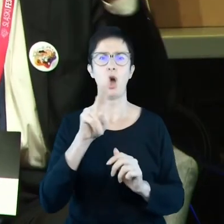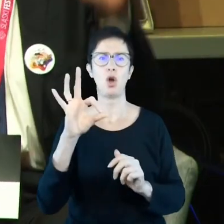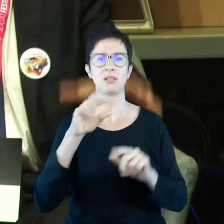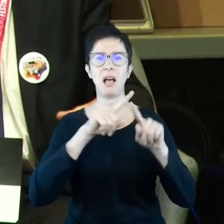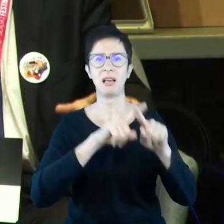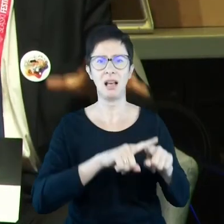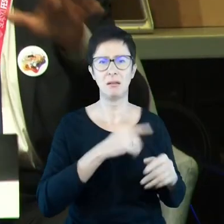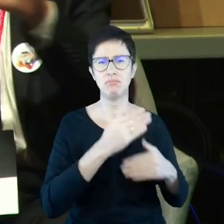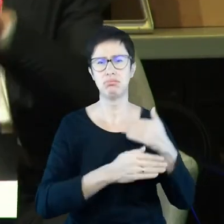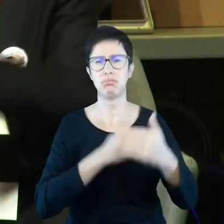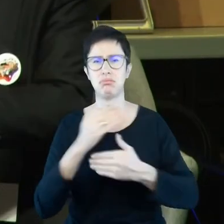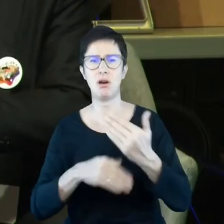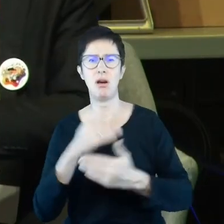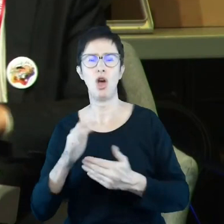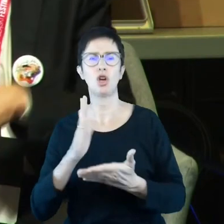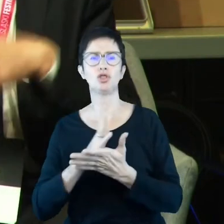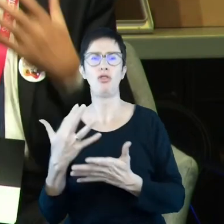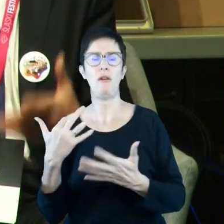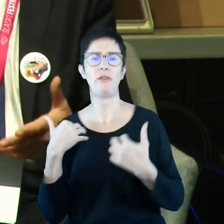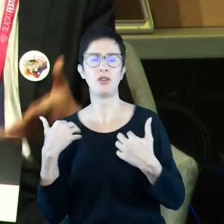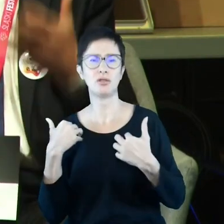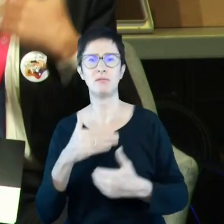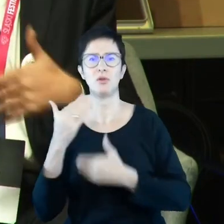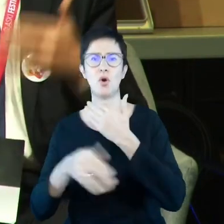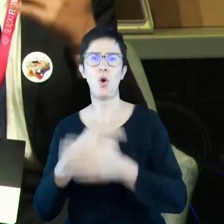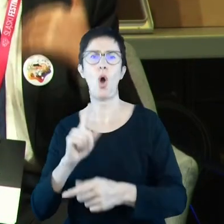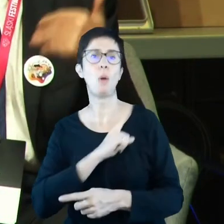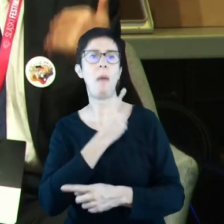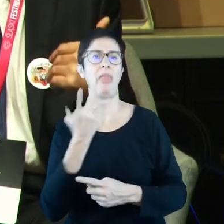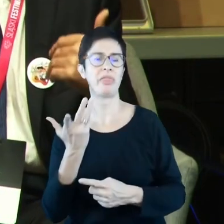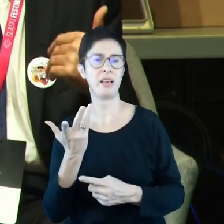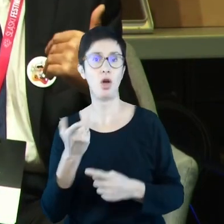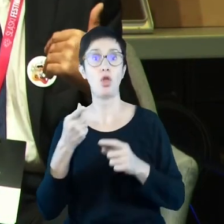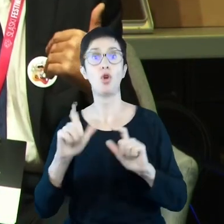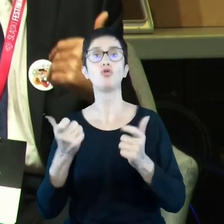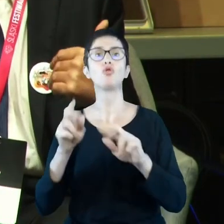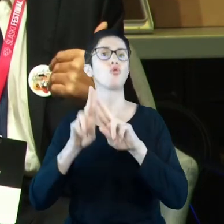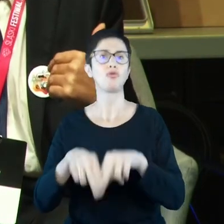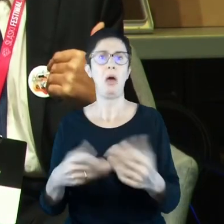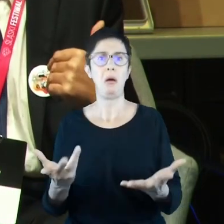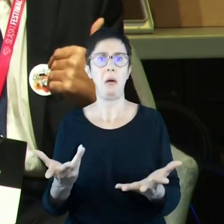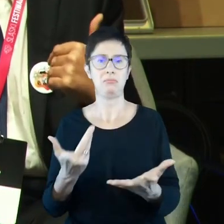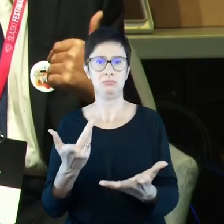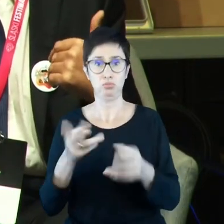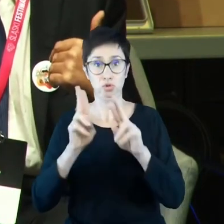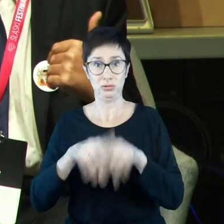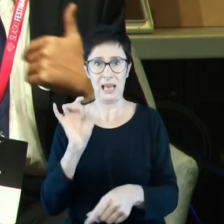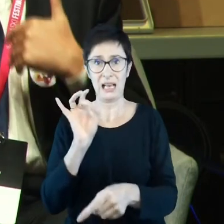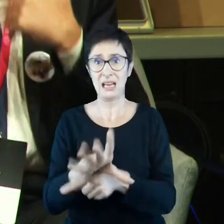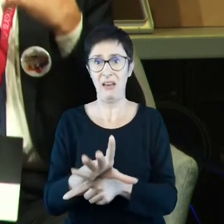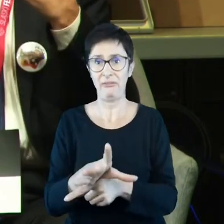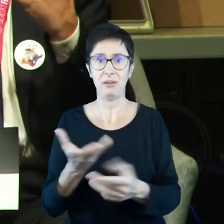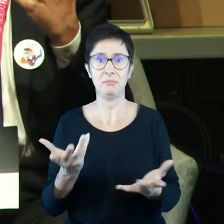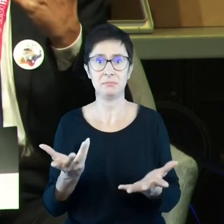bohaterów średniowiecznych i romantycznych, de facto to, co zostaje po nich, to krew.